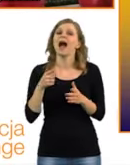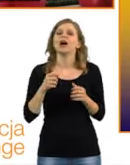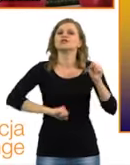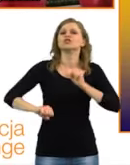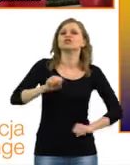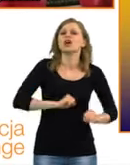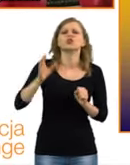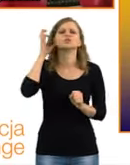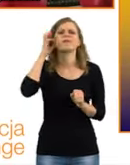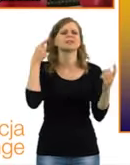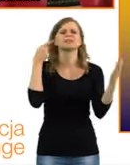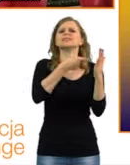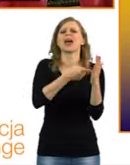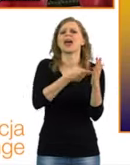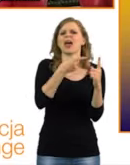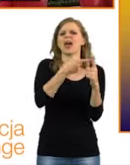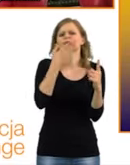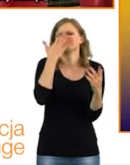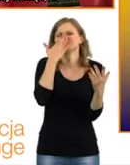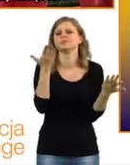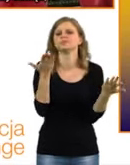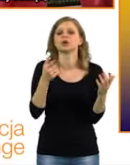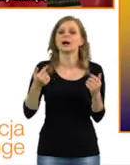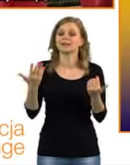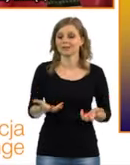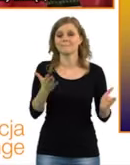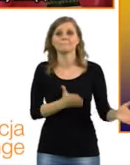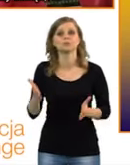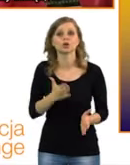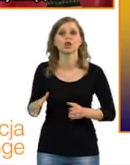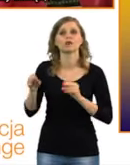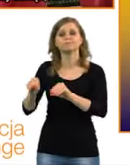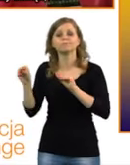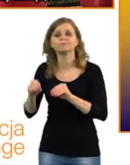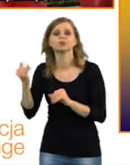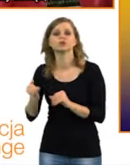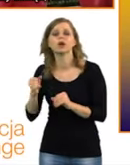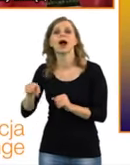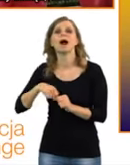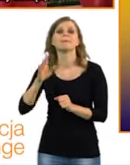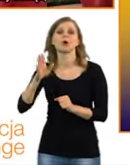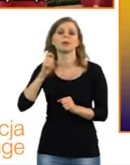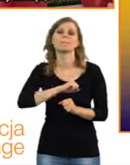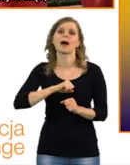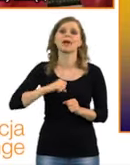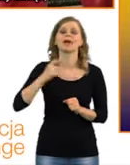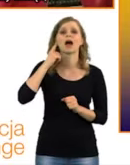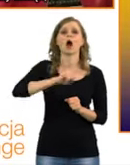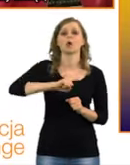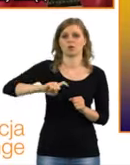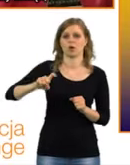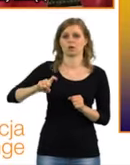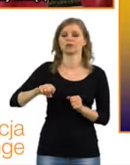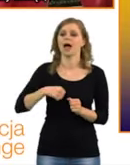Celem ćwiczeń słuchowych jest przygotowanie dziecka do przeprowadzenia badań audiologicznych, żeby dziecko